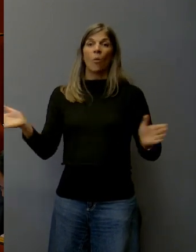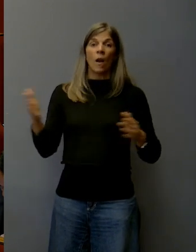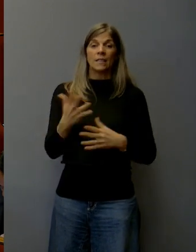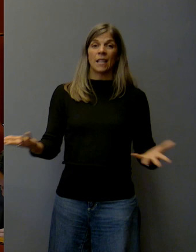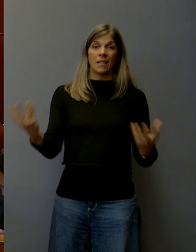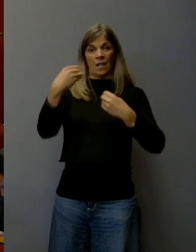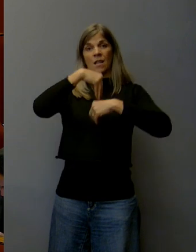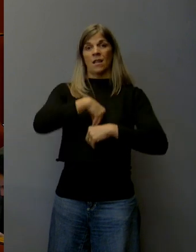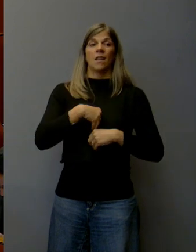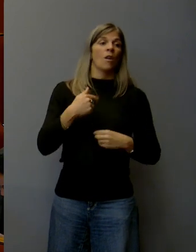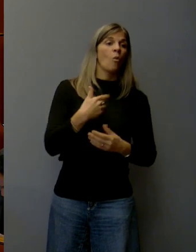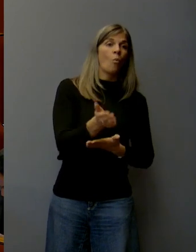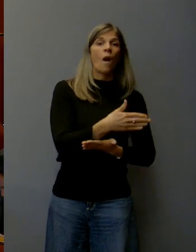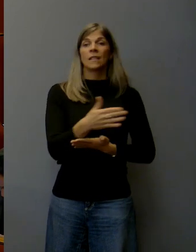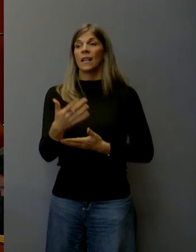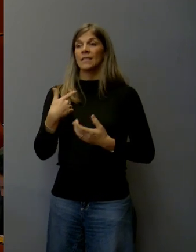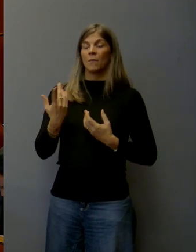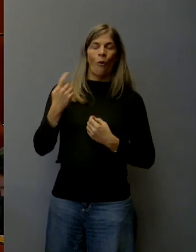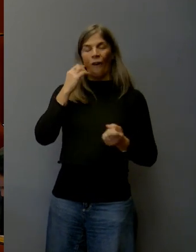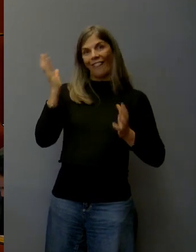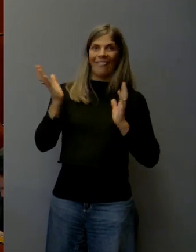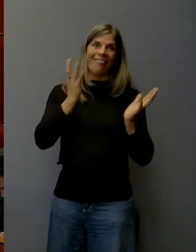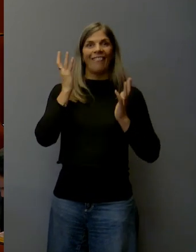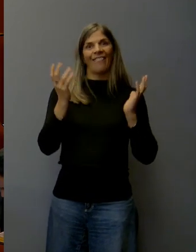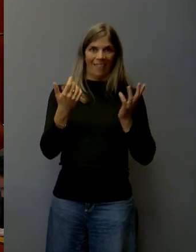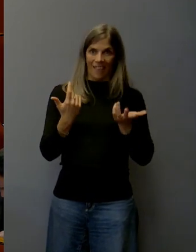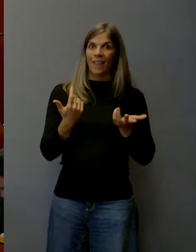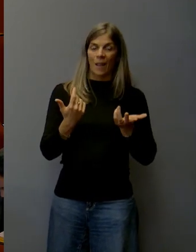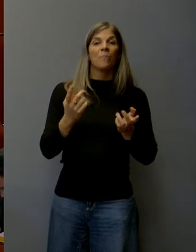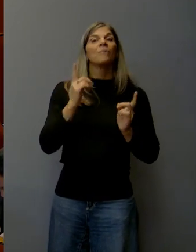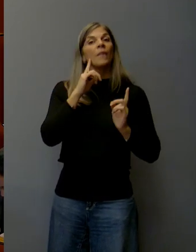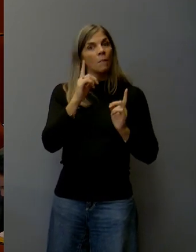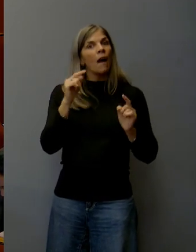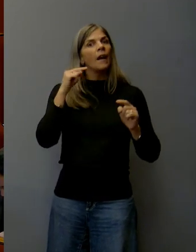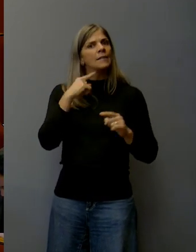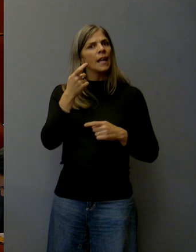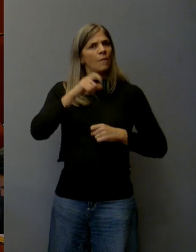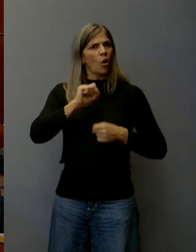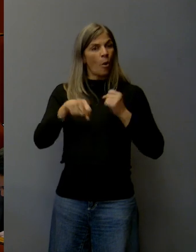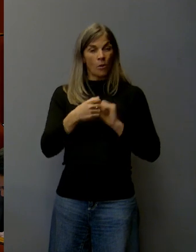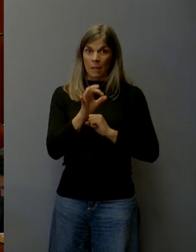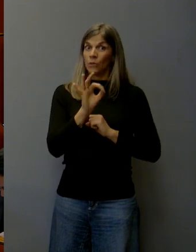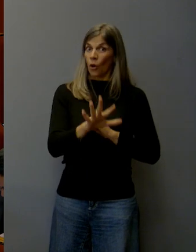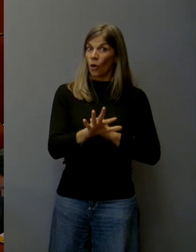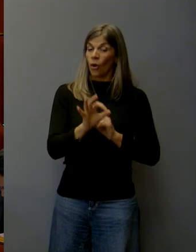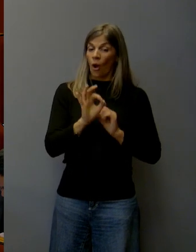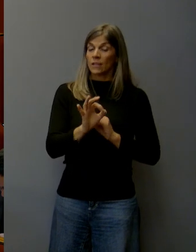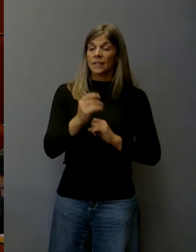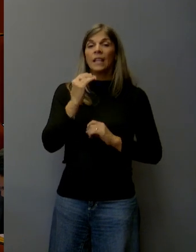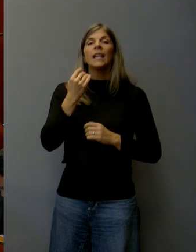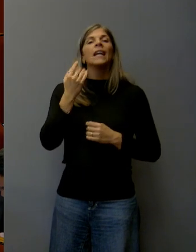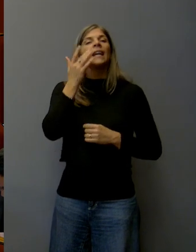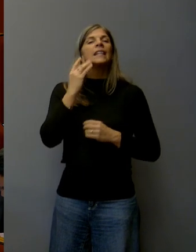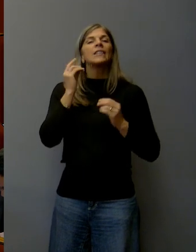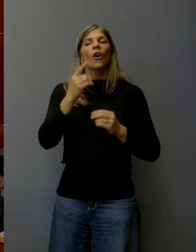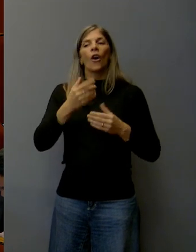qualche stato diciamo così di ebbrezza ma tendenzialmente Chi ha questo atteggiamento rischia poi di andare contro un muro